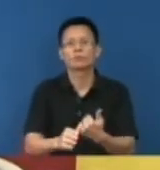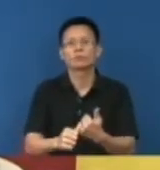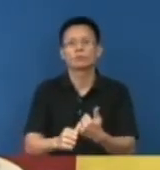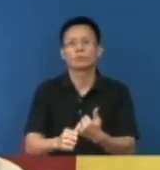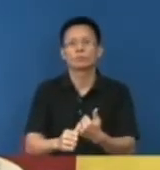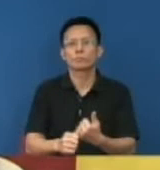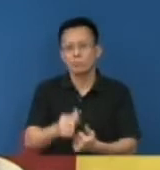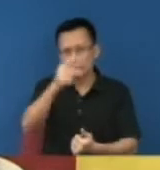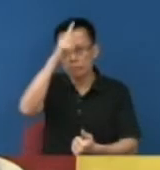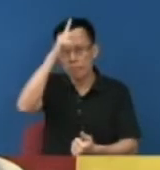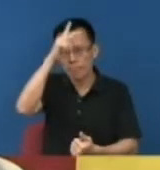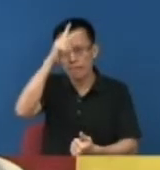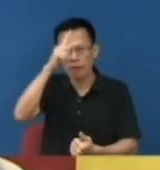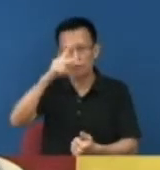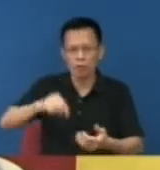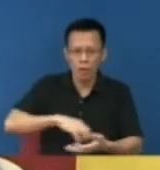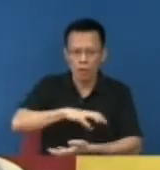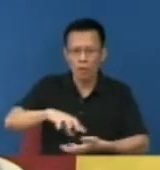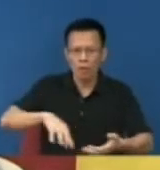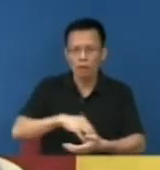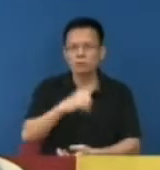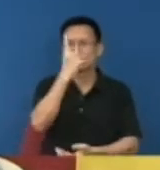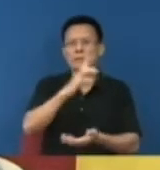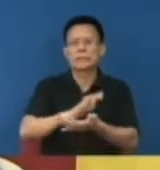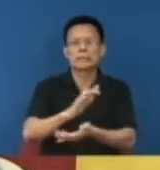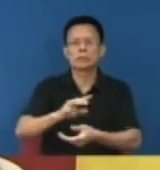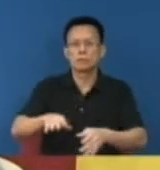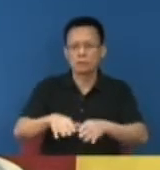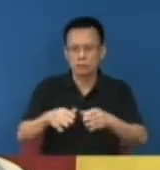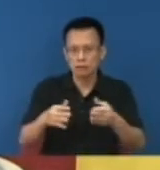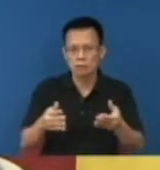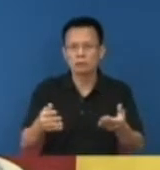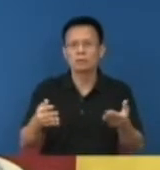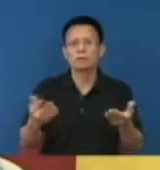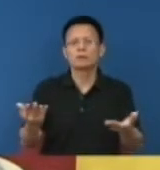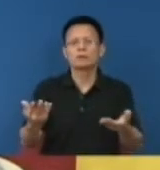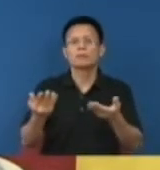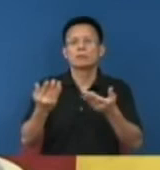那這個政府就搞了一年才搞了出來，那現在就